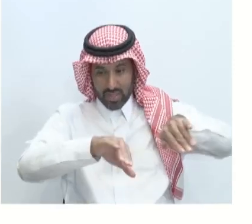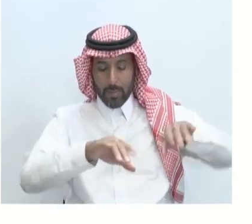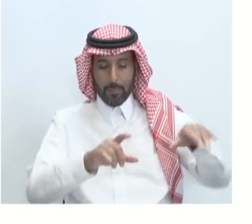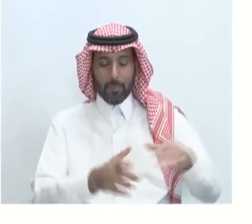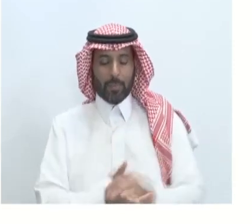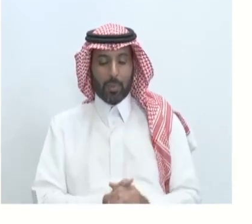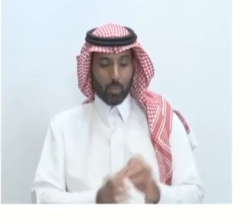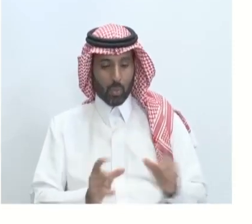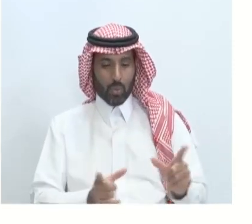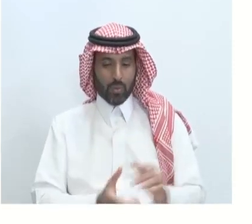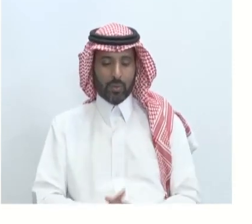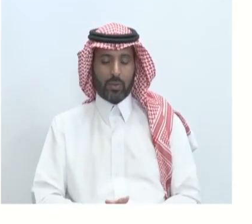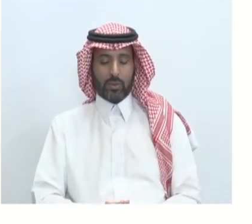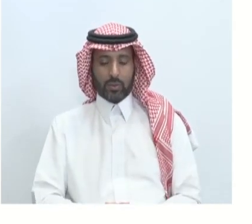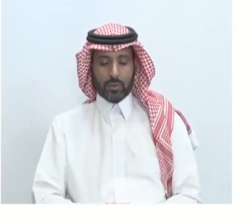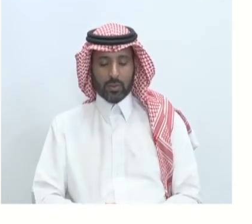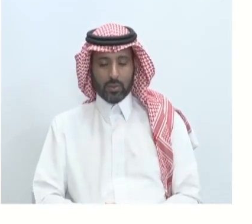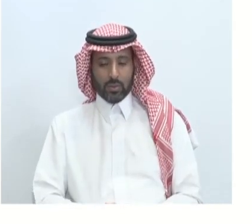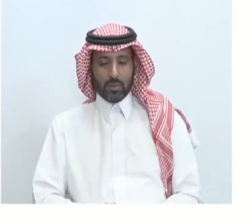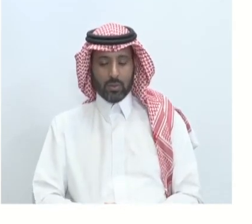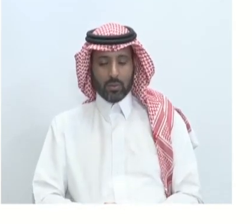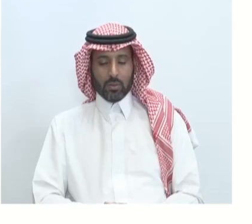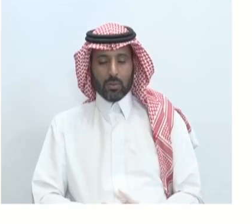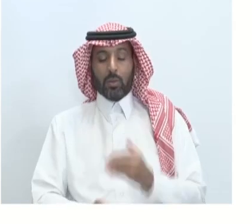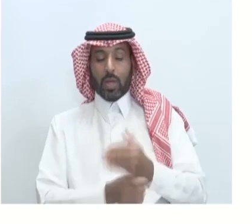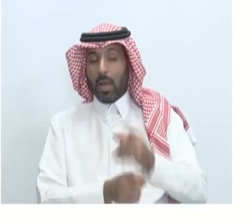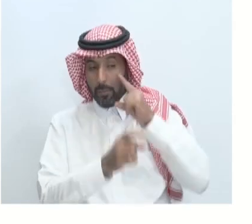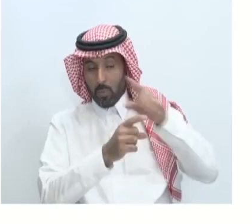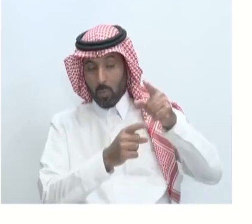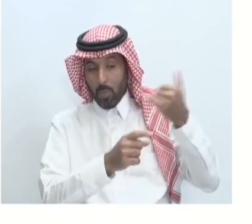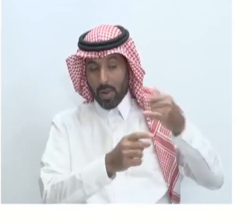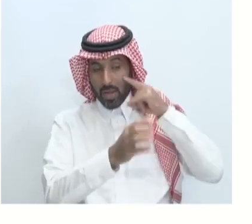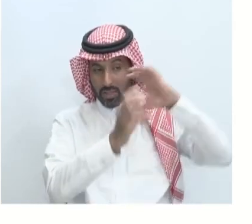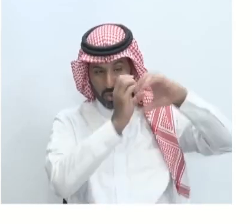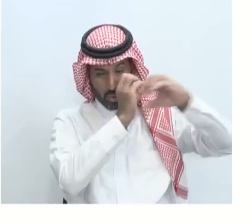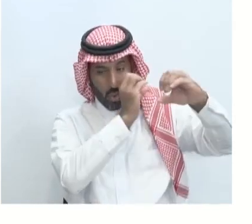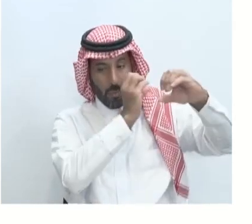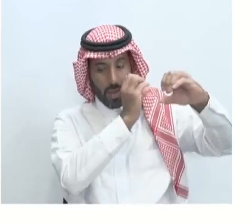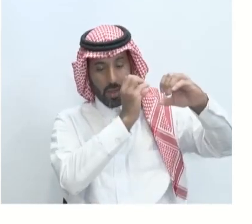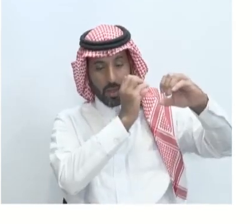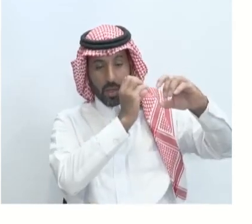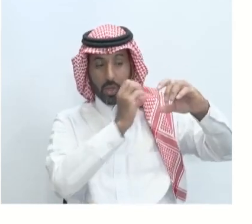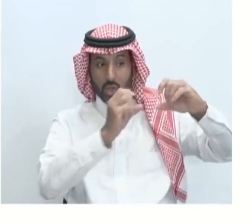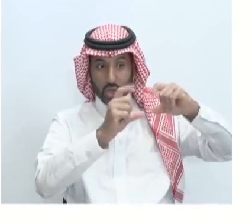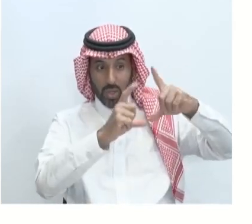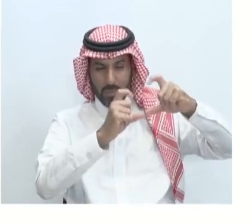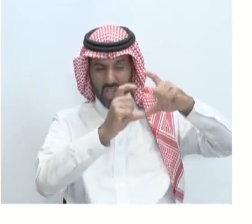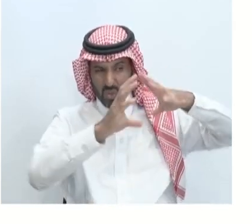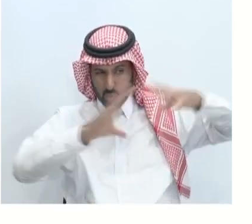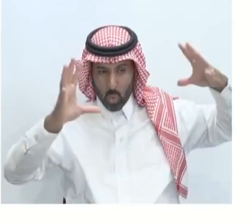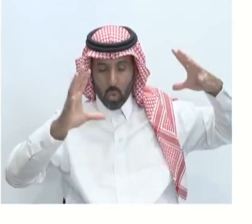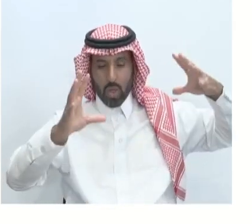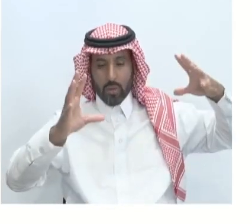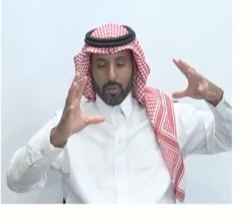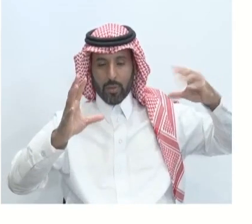بعض بوضوح بعد ذلك تطرقنا الى المهمه الاخرى للتلسكوبات وهي تكبير الصوره وذكرنا